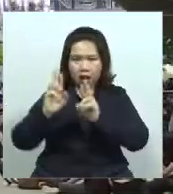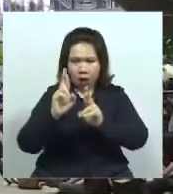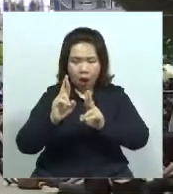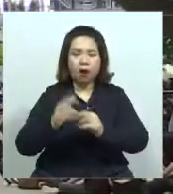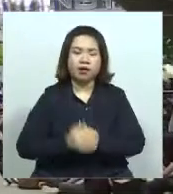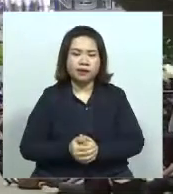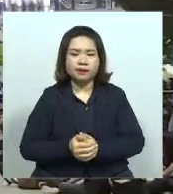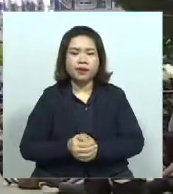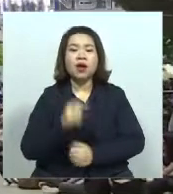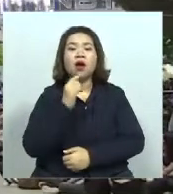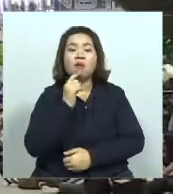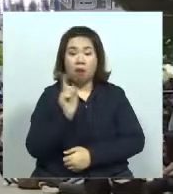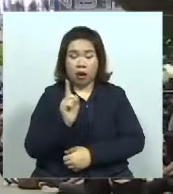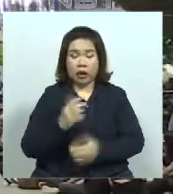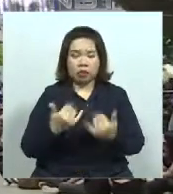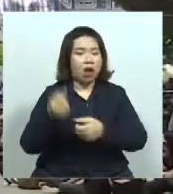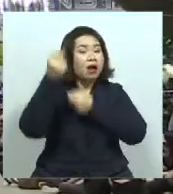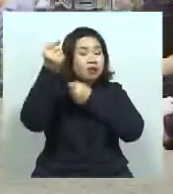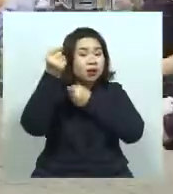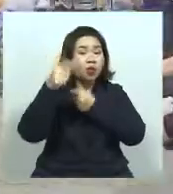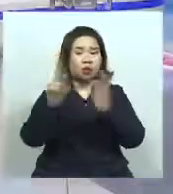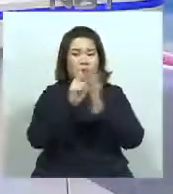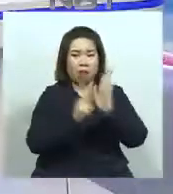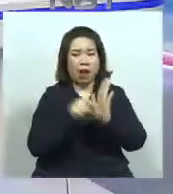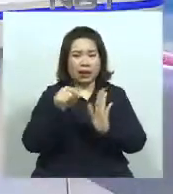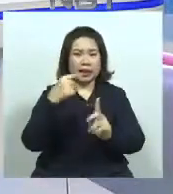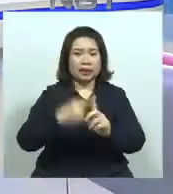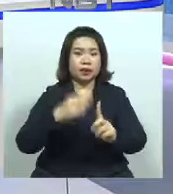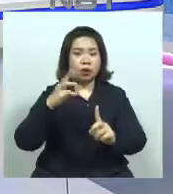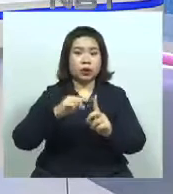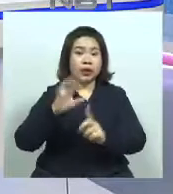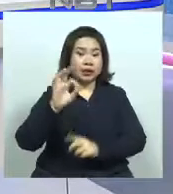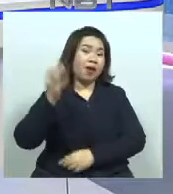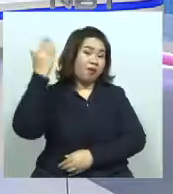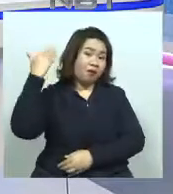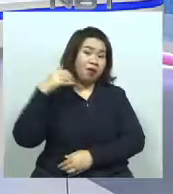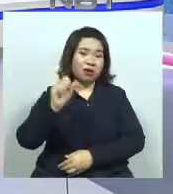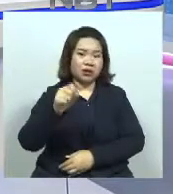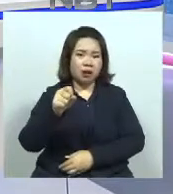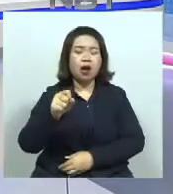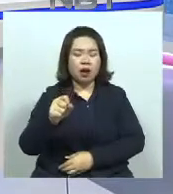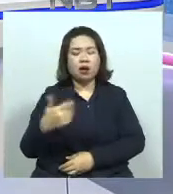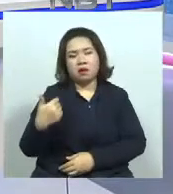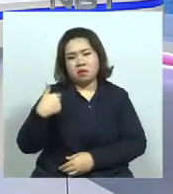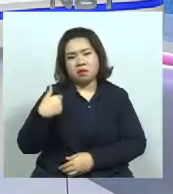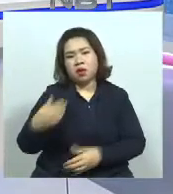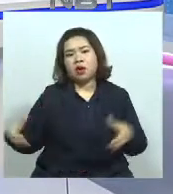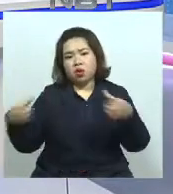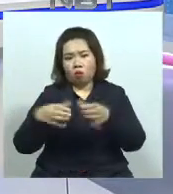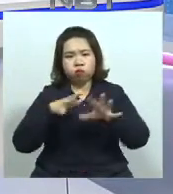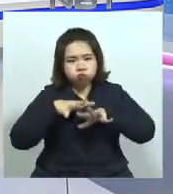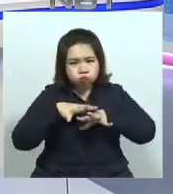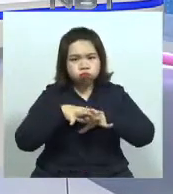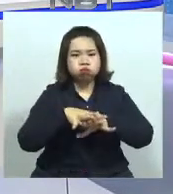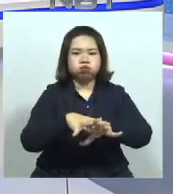การชุมนุมประท้วงต่อต้านการผ่านร่างกฎหมายฉบับนี้ตั้งแต่วันที่9มิถุนายนที่ผ่านมานะคะก็มีผู้ที่เข้าร่วมชุ